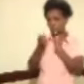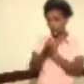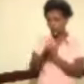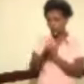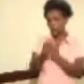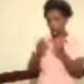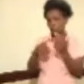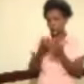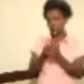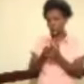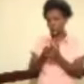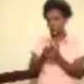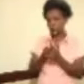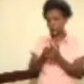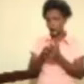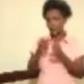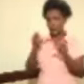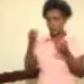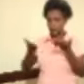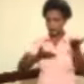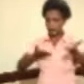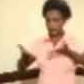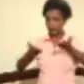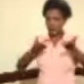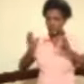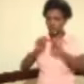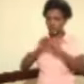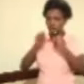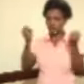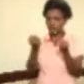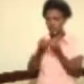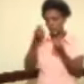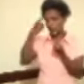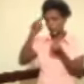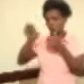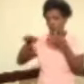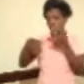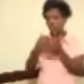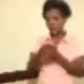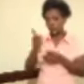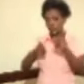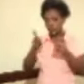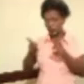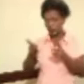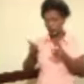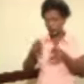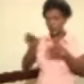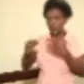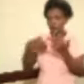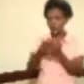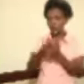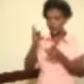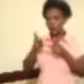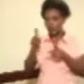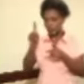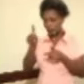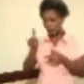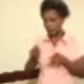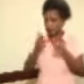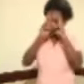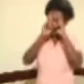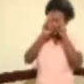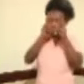territoire, assurer service social pour tout le monde, garantir respect des droits citoyens, c'est une